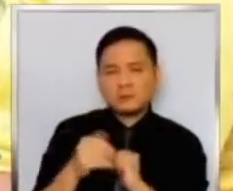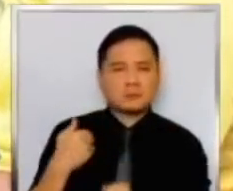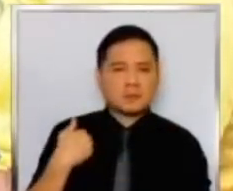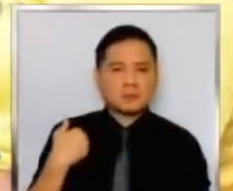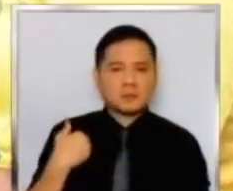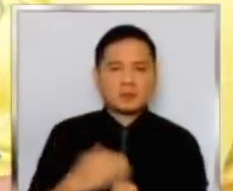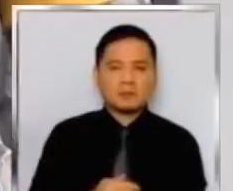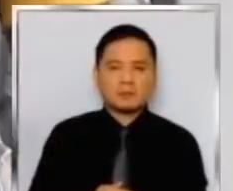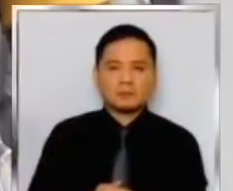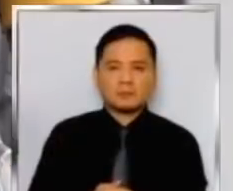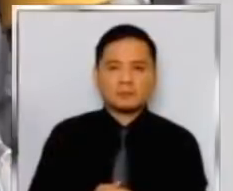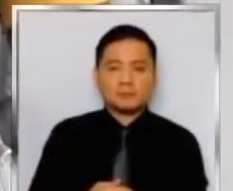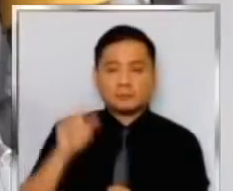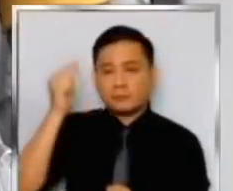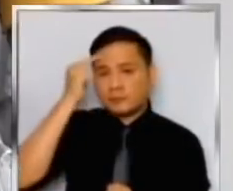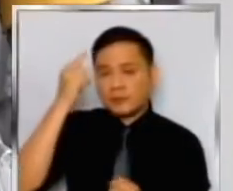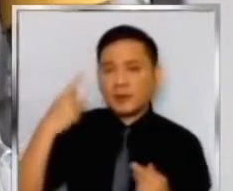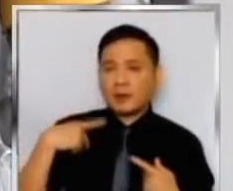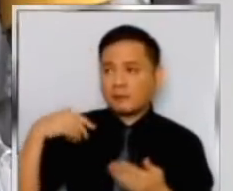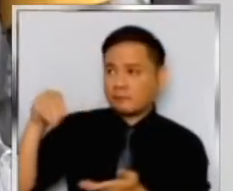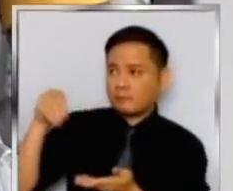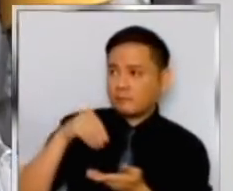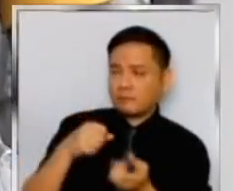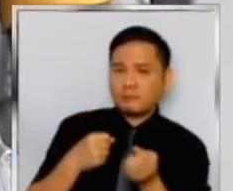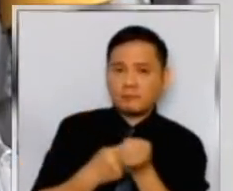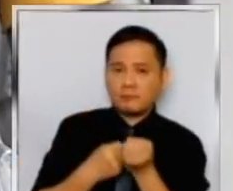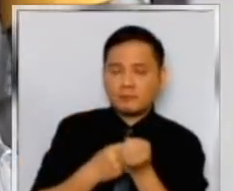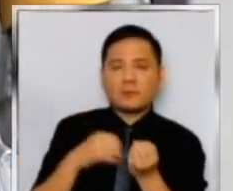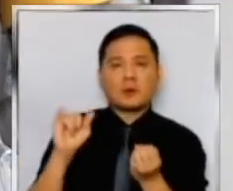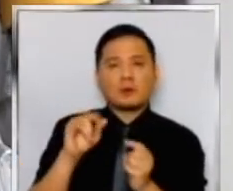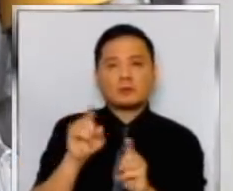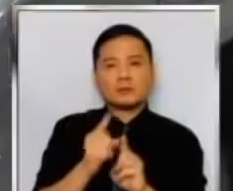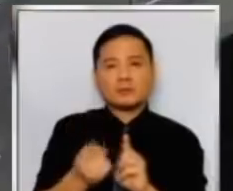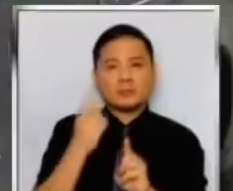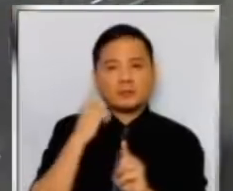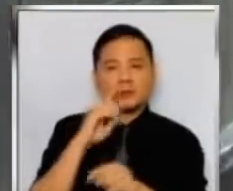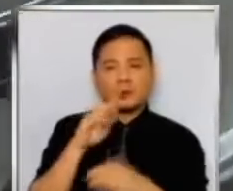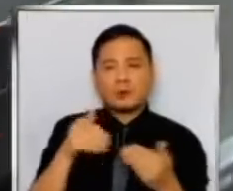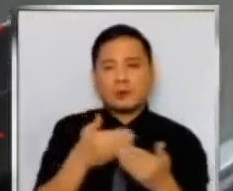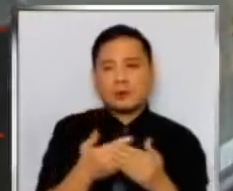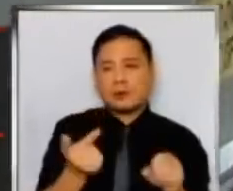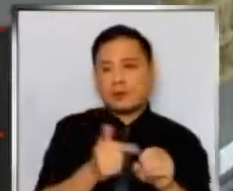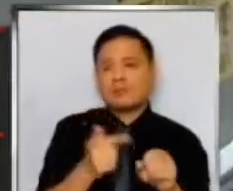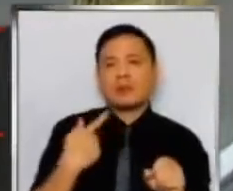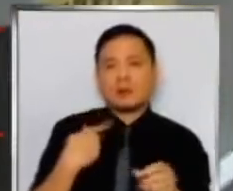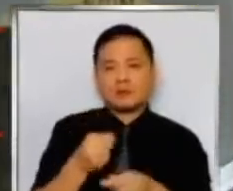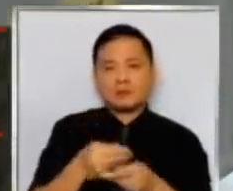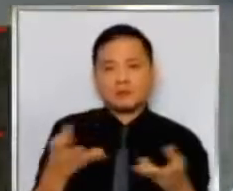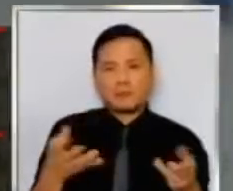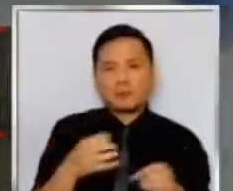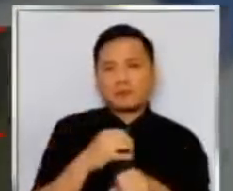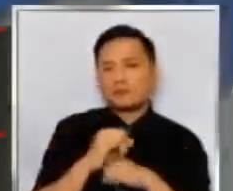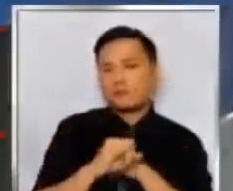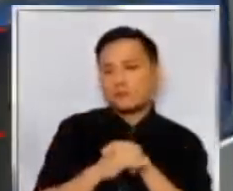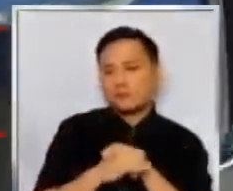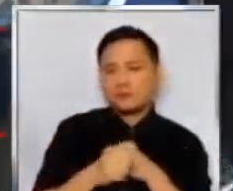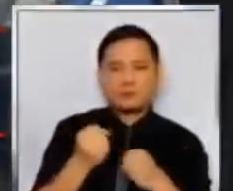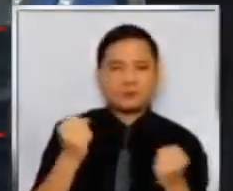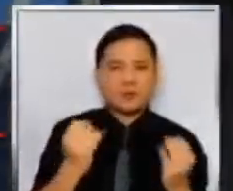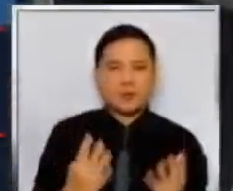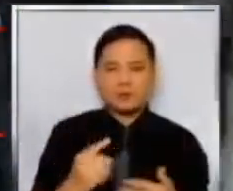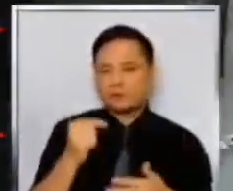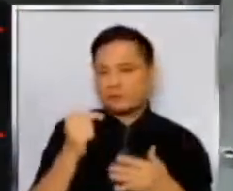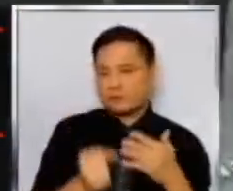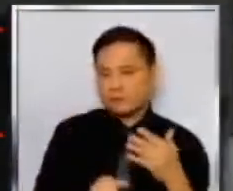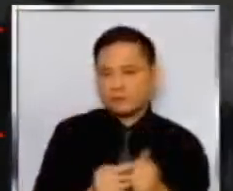umaasa ang FedJudap na magbibigay ng fuel discount ang lahat ng gasolinahan. Yung subsidy, hindi po talaga naman na direktang natatanggap